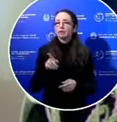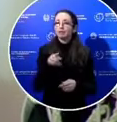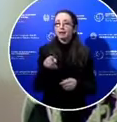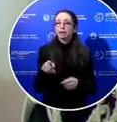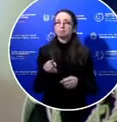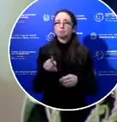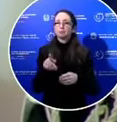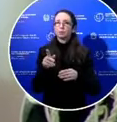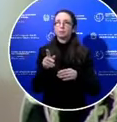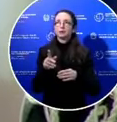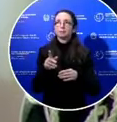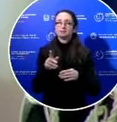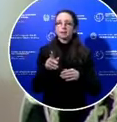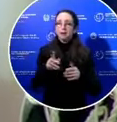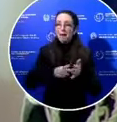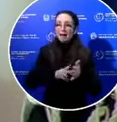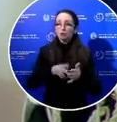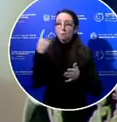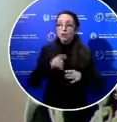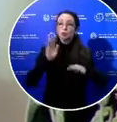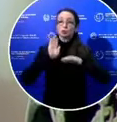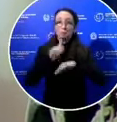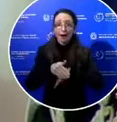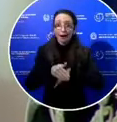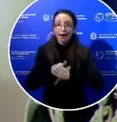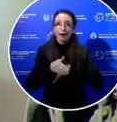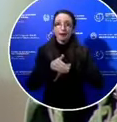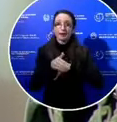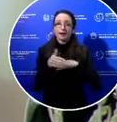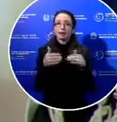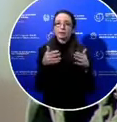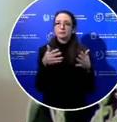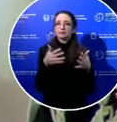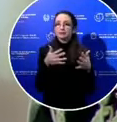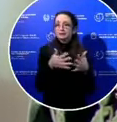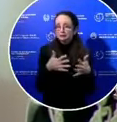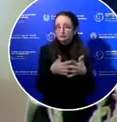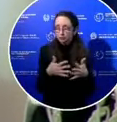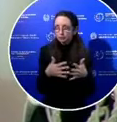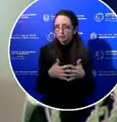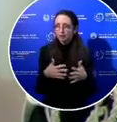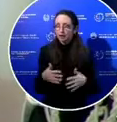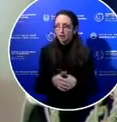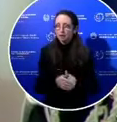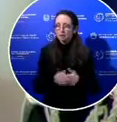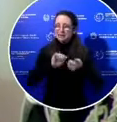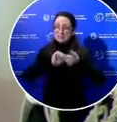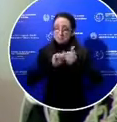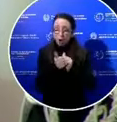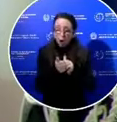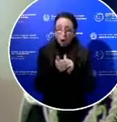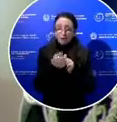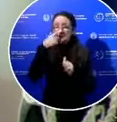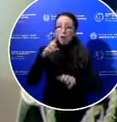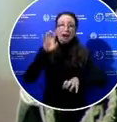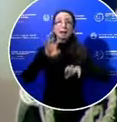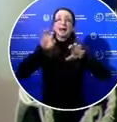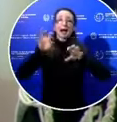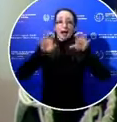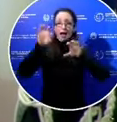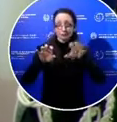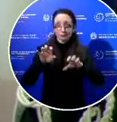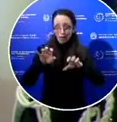step e diventare più forti emotivamente. A come lo studio fotografico delle loro espressioni facciali li aiutasse a